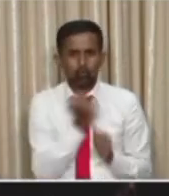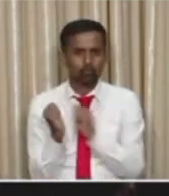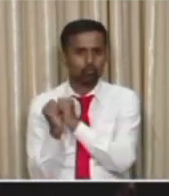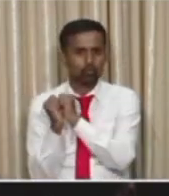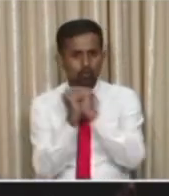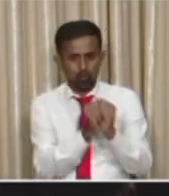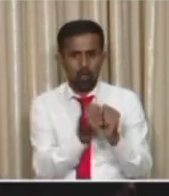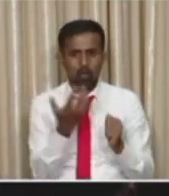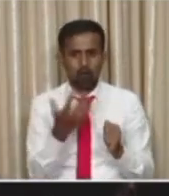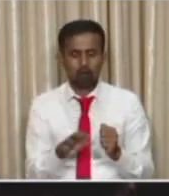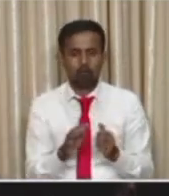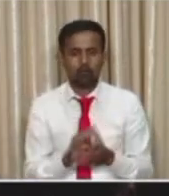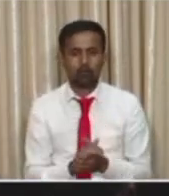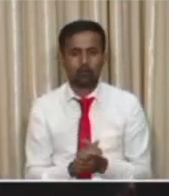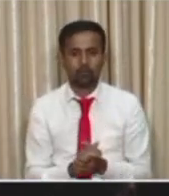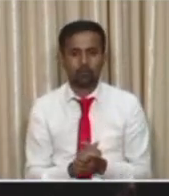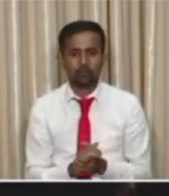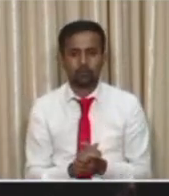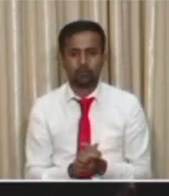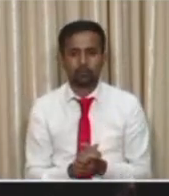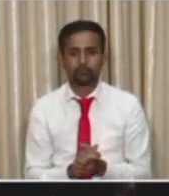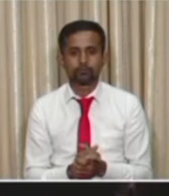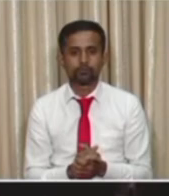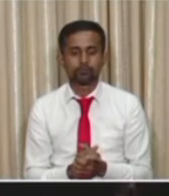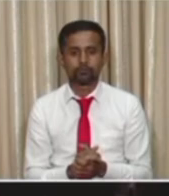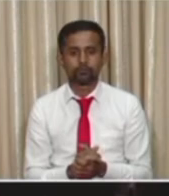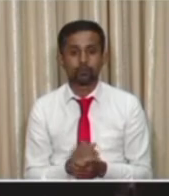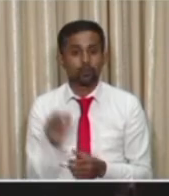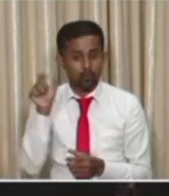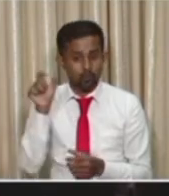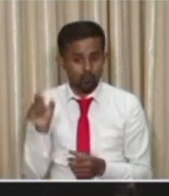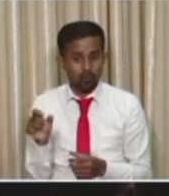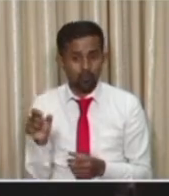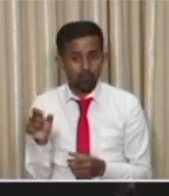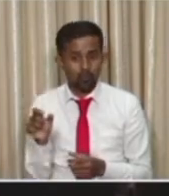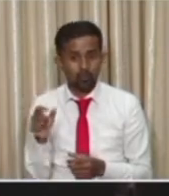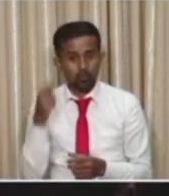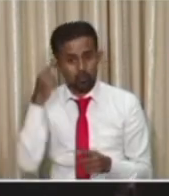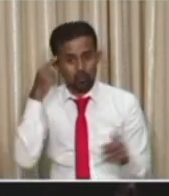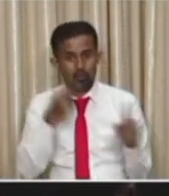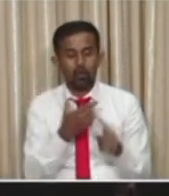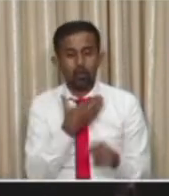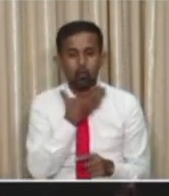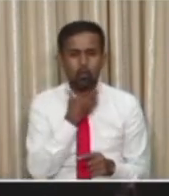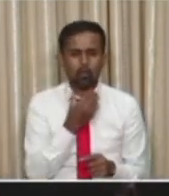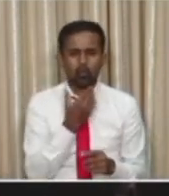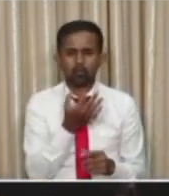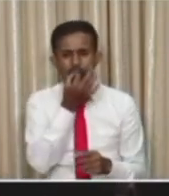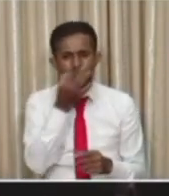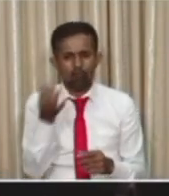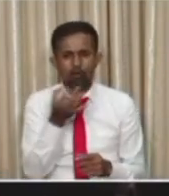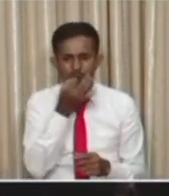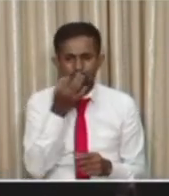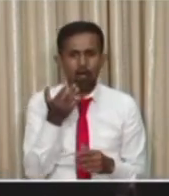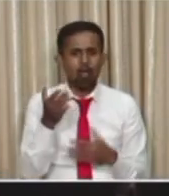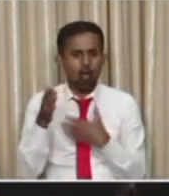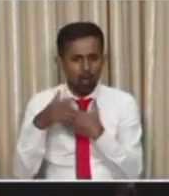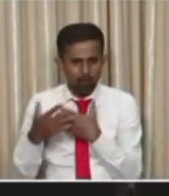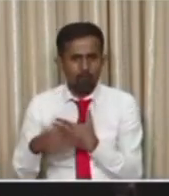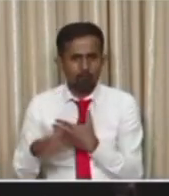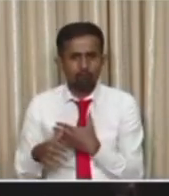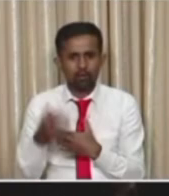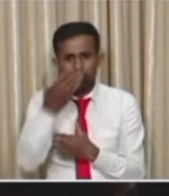அத்தனை பேரும் அதற்காக பிரார்த்தனை செய்தார்கள். அவர் பற்றிய அவதூறுகள் மாத்திரமல்லாமல் இந்த நாட்டிலே இனவாதத்தை பரப்பிவதன் ஊடாக ஆட்சி